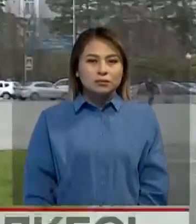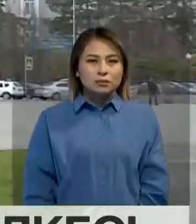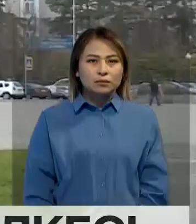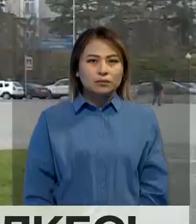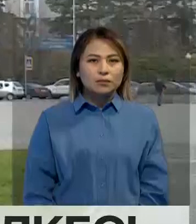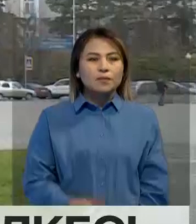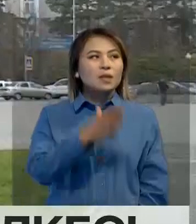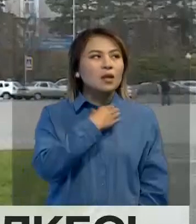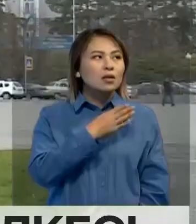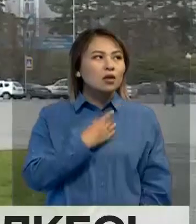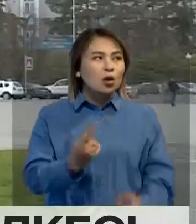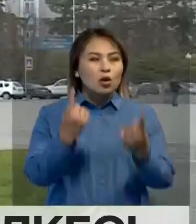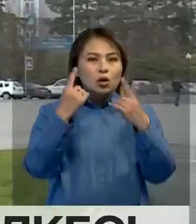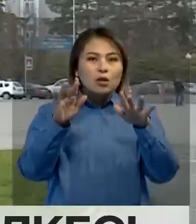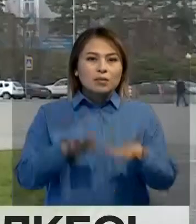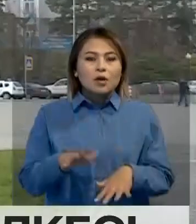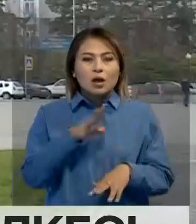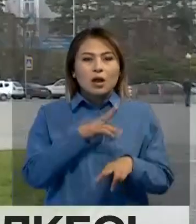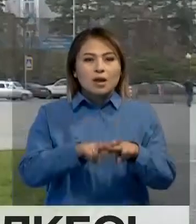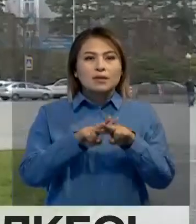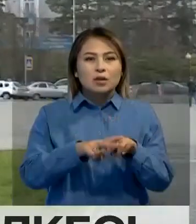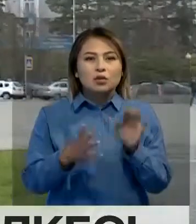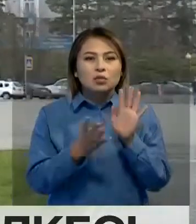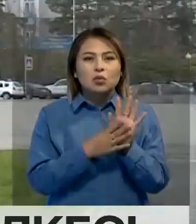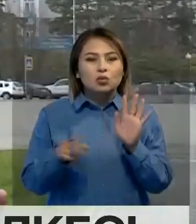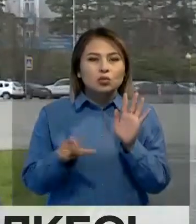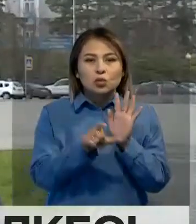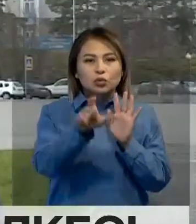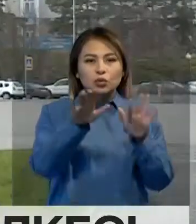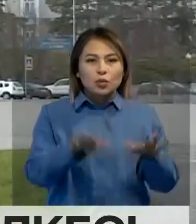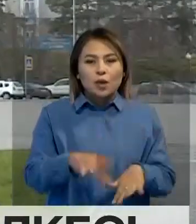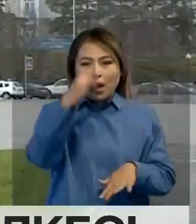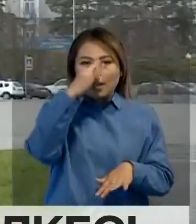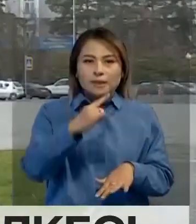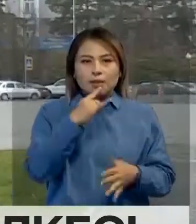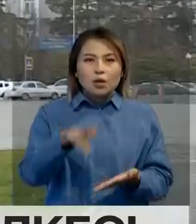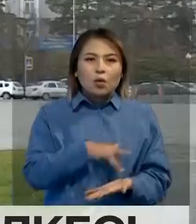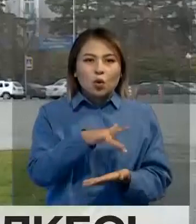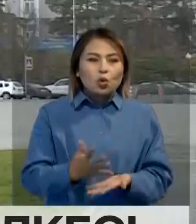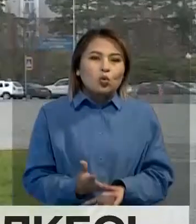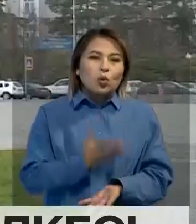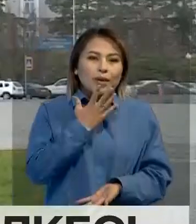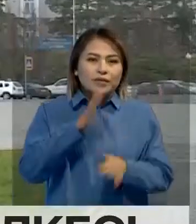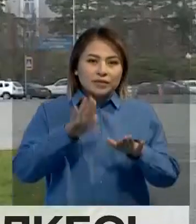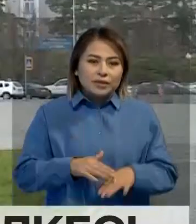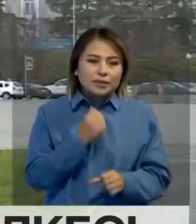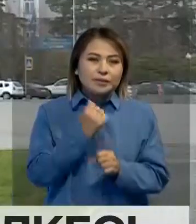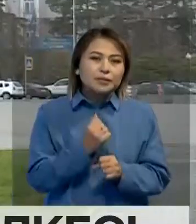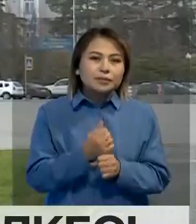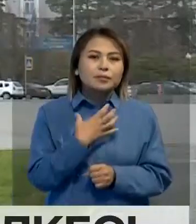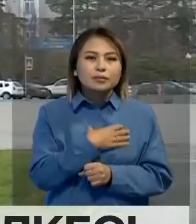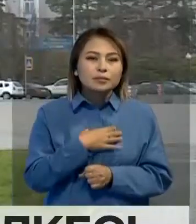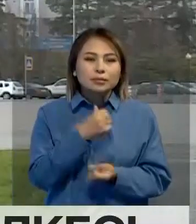Семей ұлылар мекені, алаштың астанасы, 9 жолдың торабы. Қазақстан үшін қаланың рухани және саяси стратегиялық маңызы